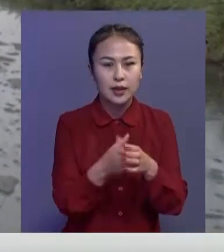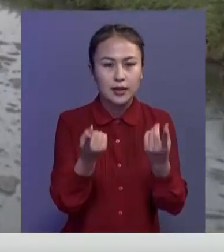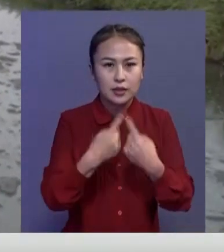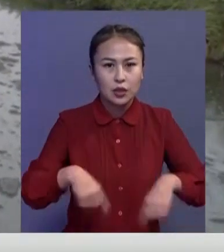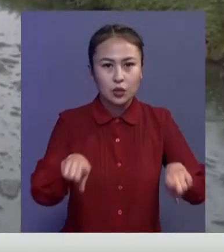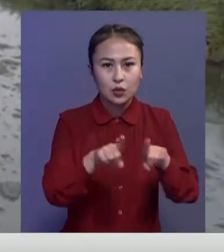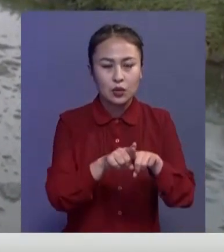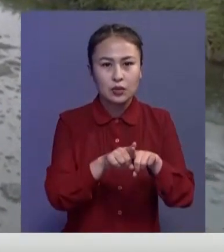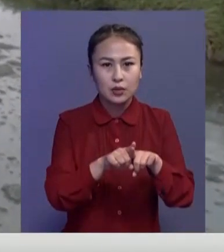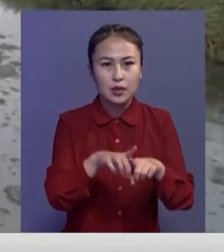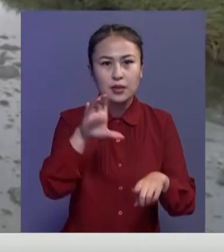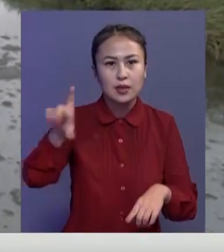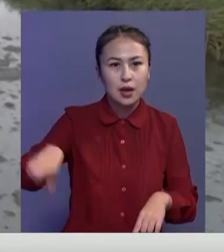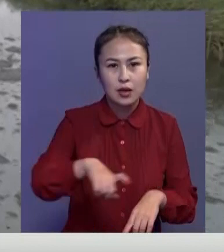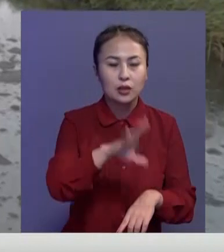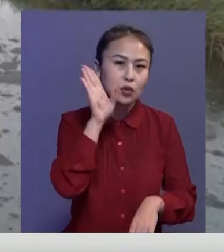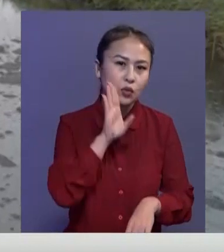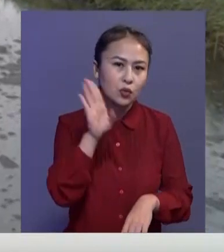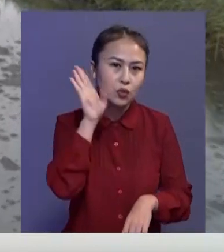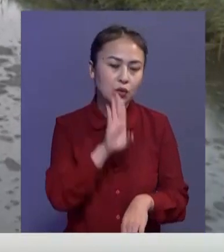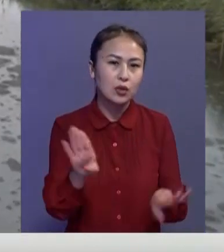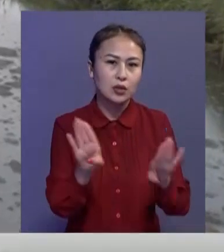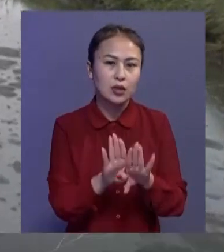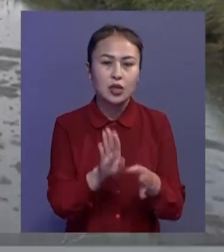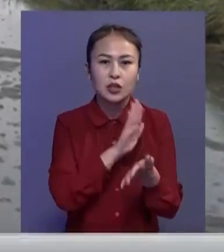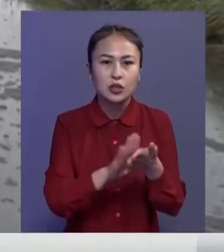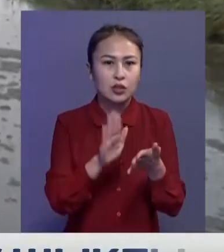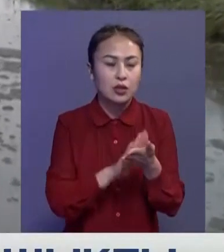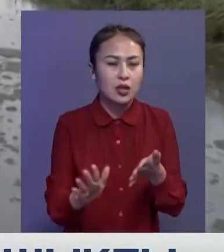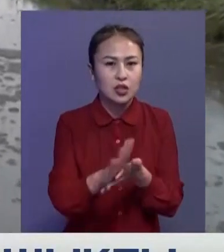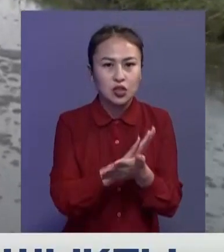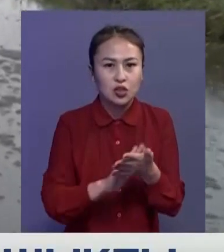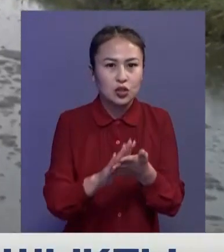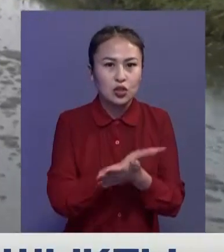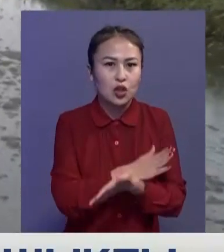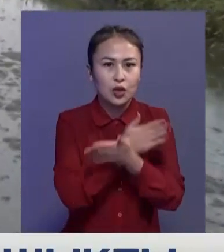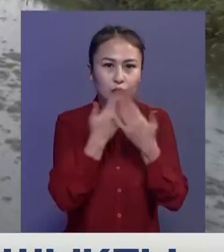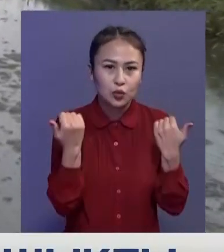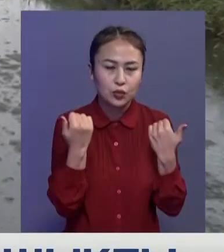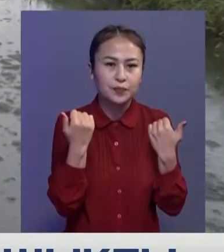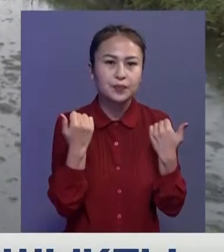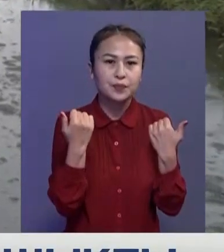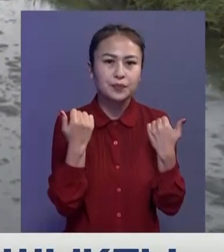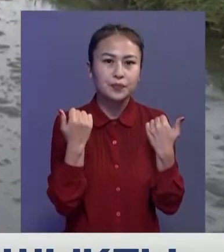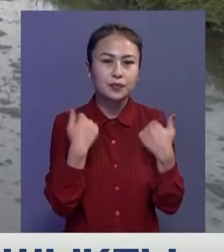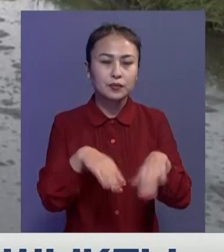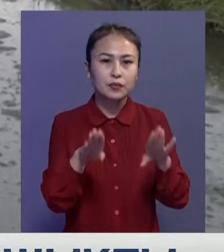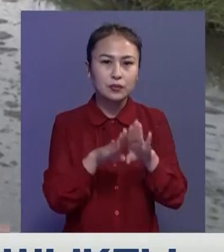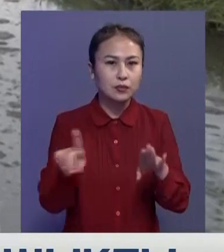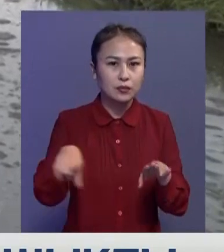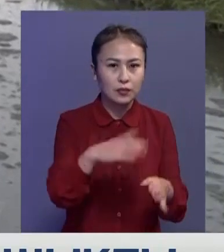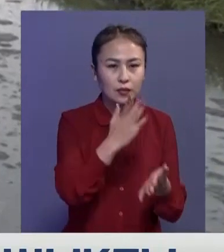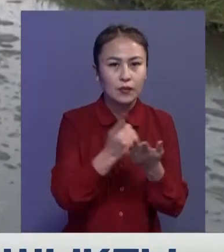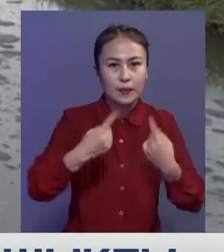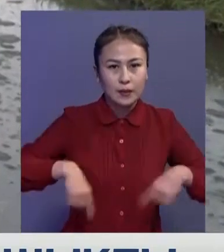шыққан сарқынды сулар, ешқандай тазалық жоқ, осының барлығы Тухлы балкаға барып, ағып жатыр,